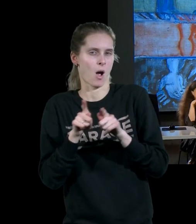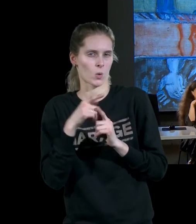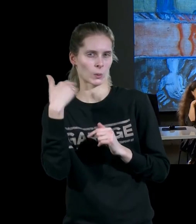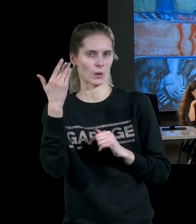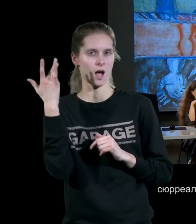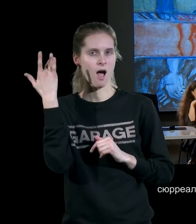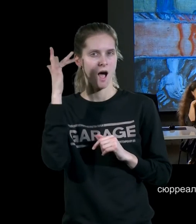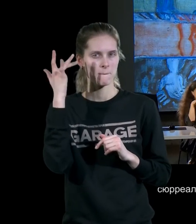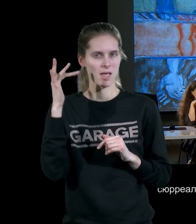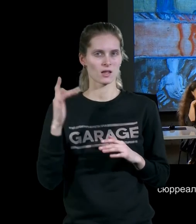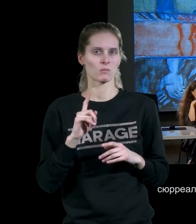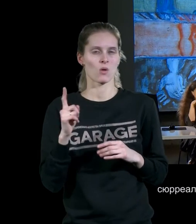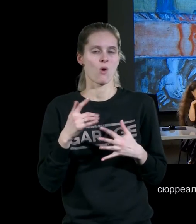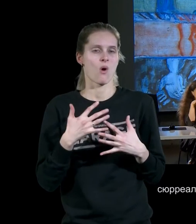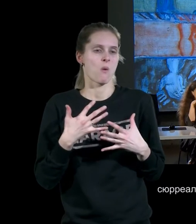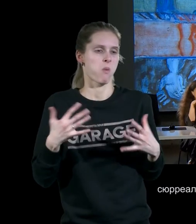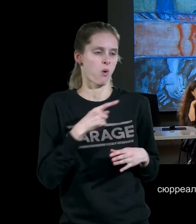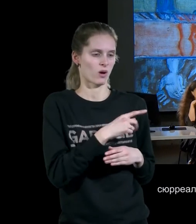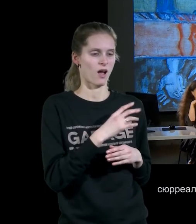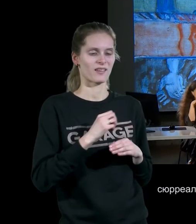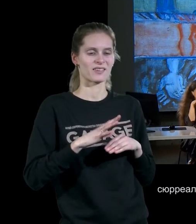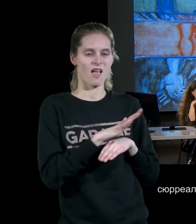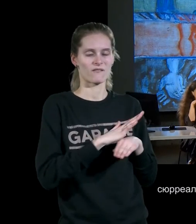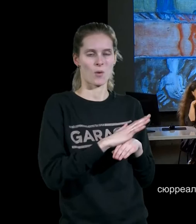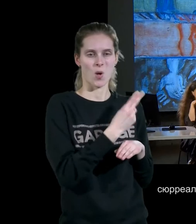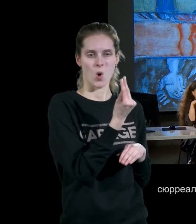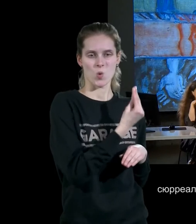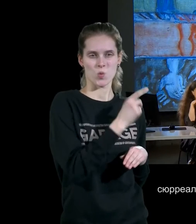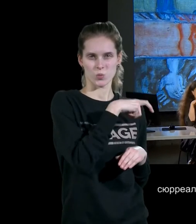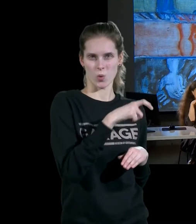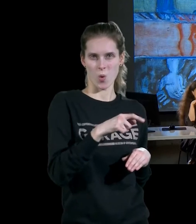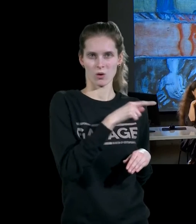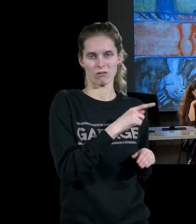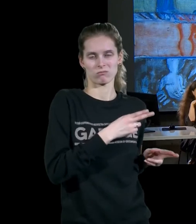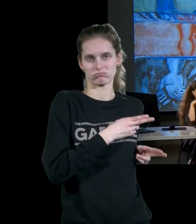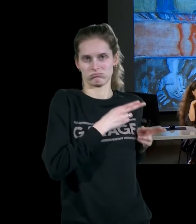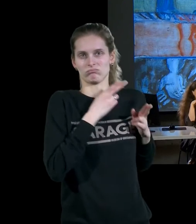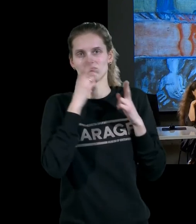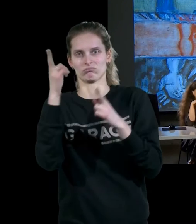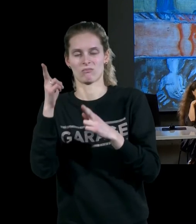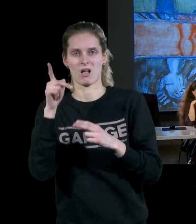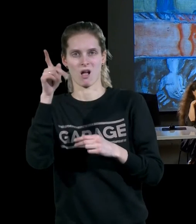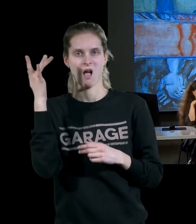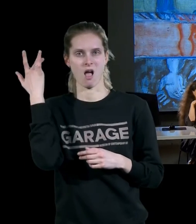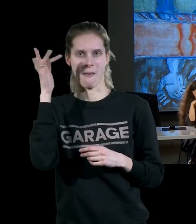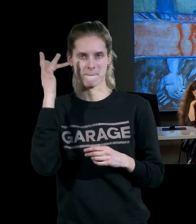часть европейских сюрреалистов во время Второй мировой войны эмигрируют в Соединенные Штаты, там проводят их выставки, то есть это, в общем,